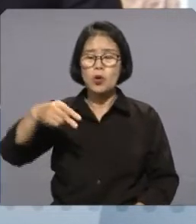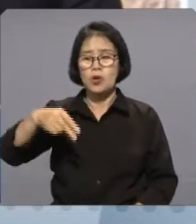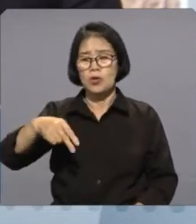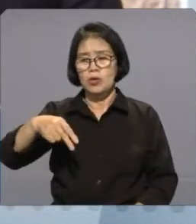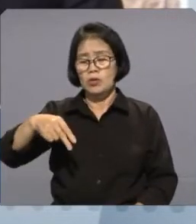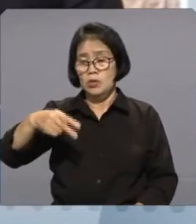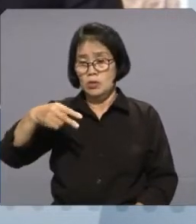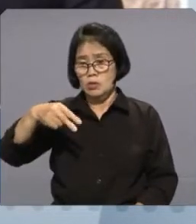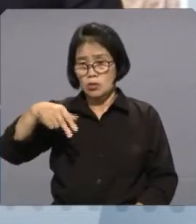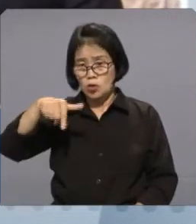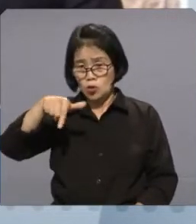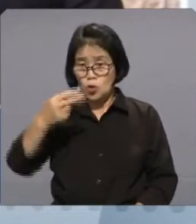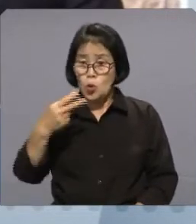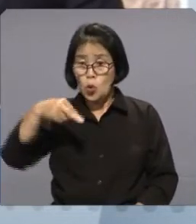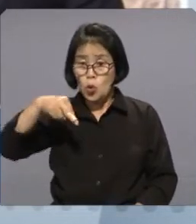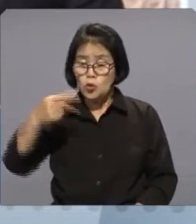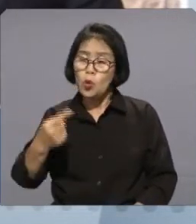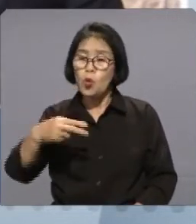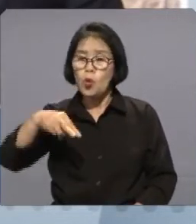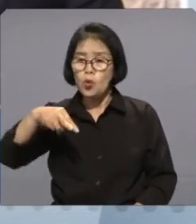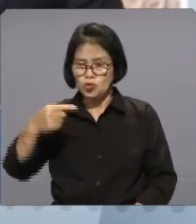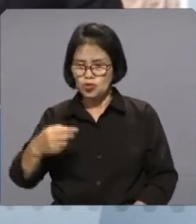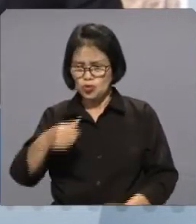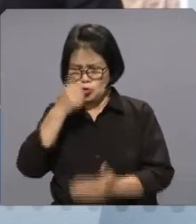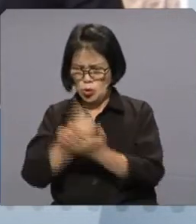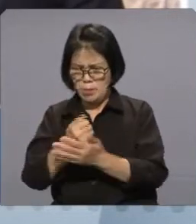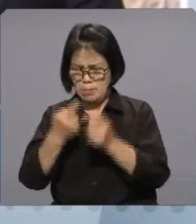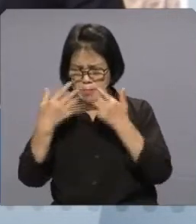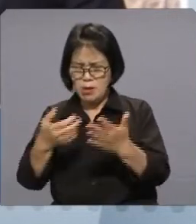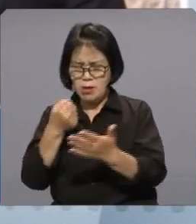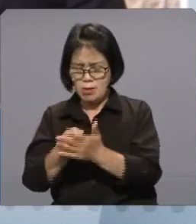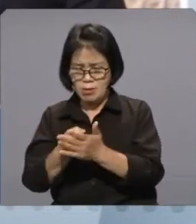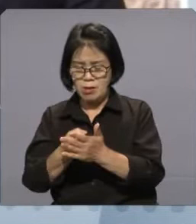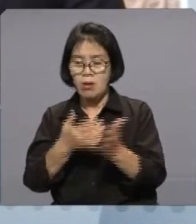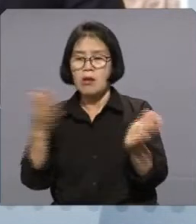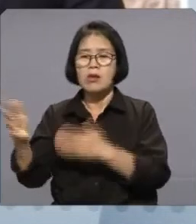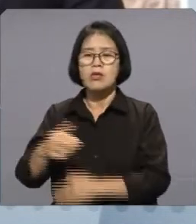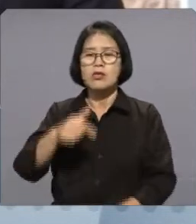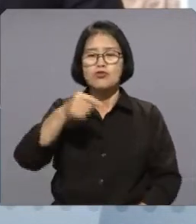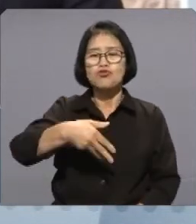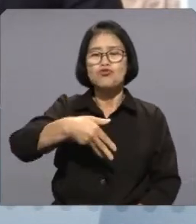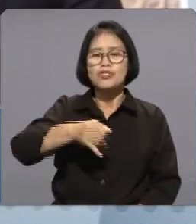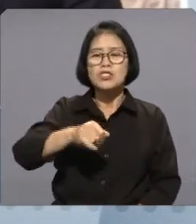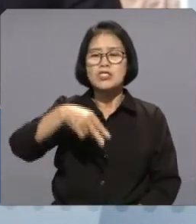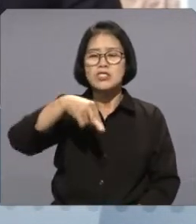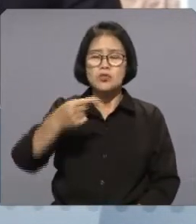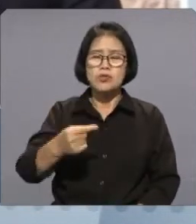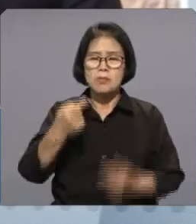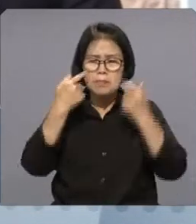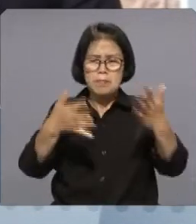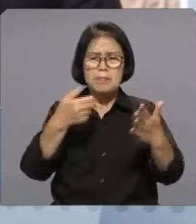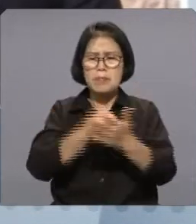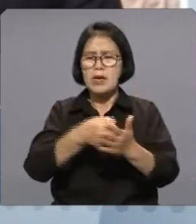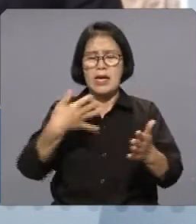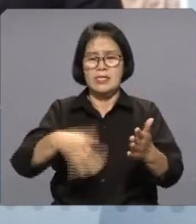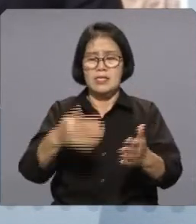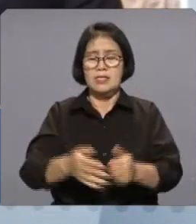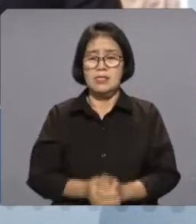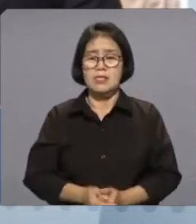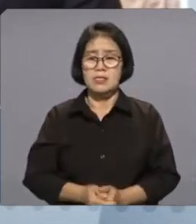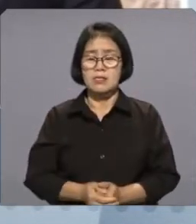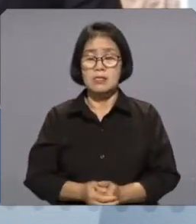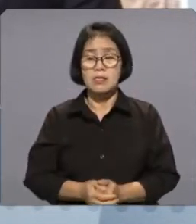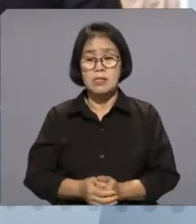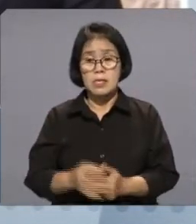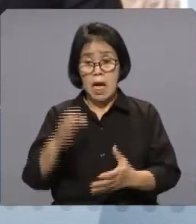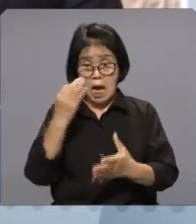위한 시설이고 구치소는 미결수를 위한 시설입니다. 지금 안양교도소에 있는 미결수는 약